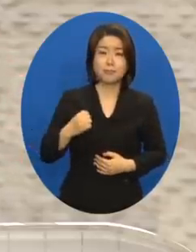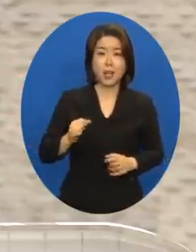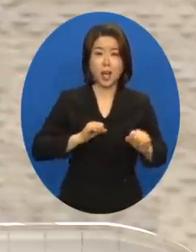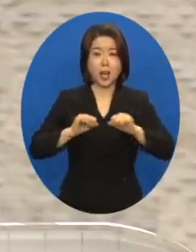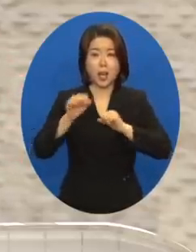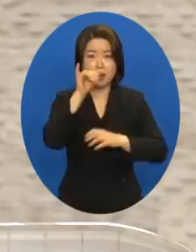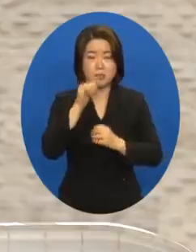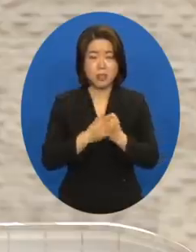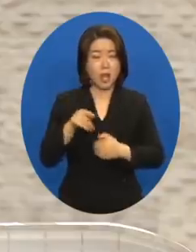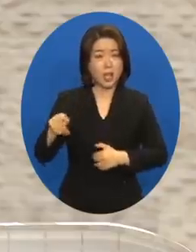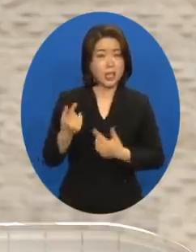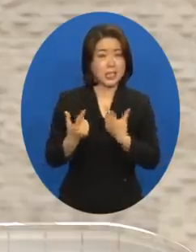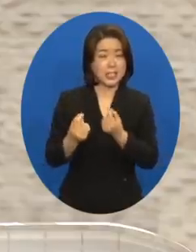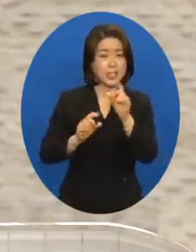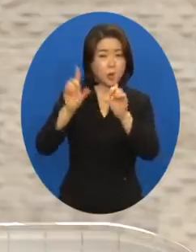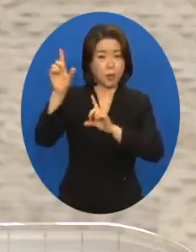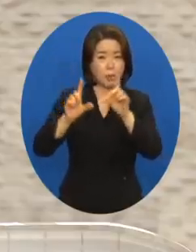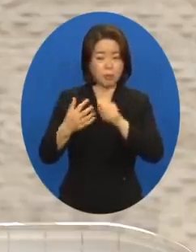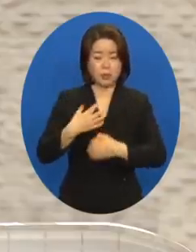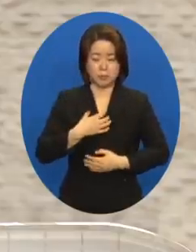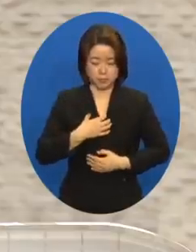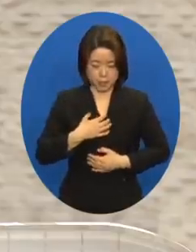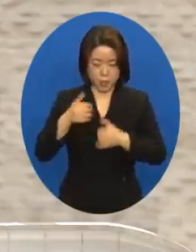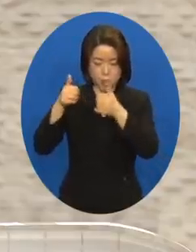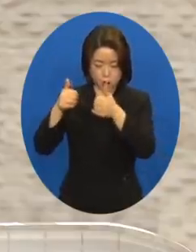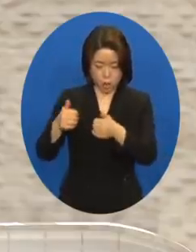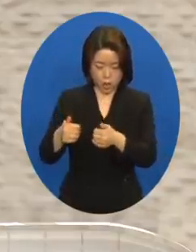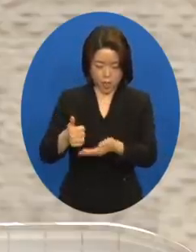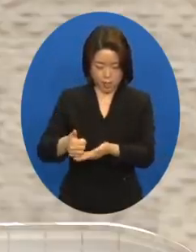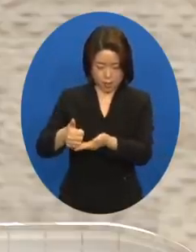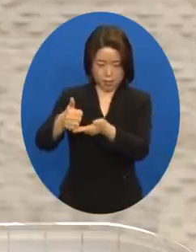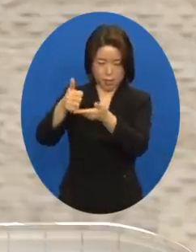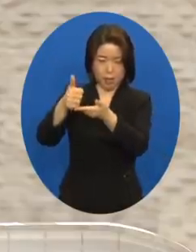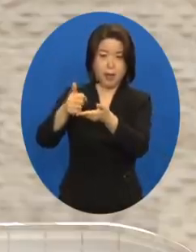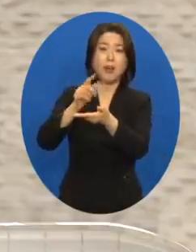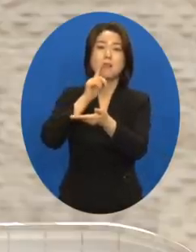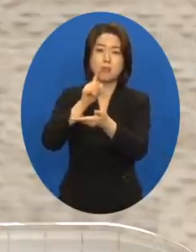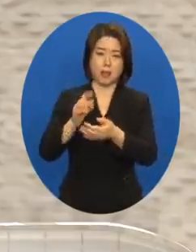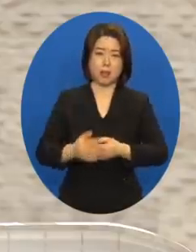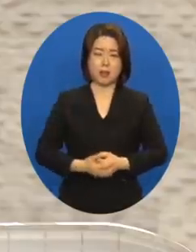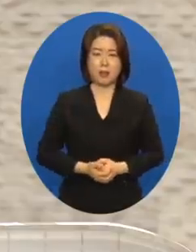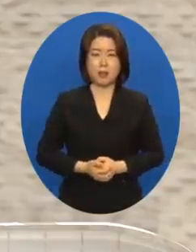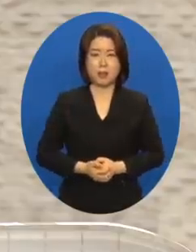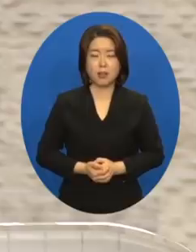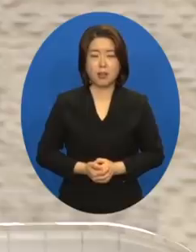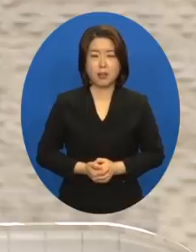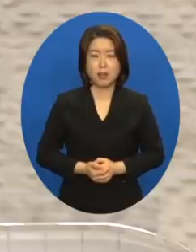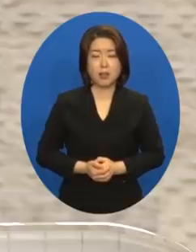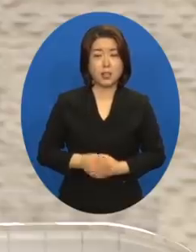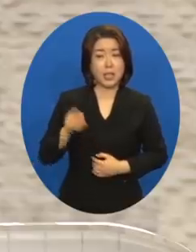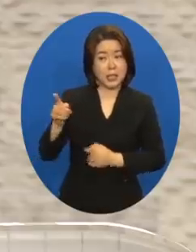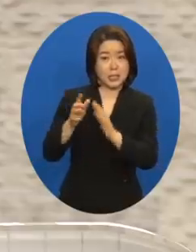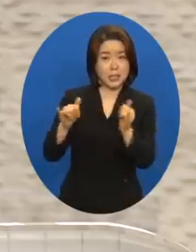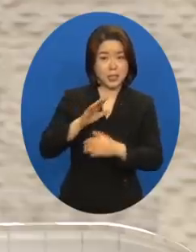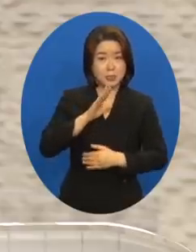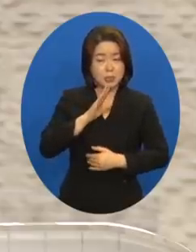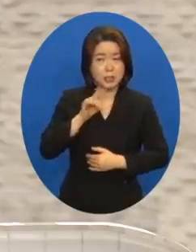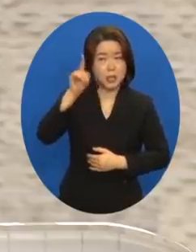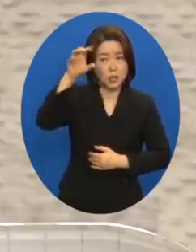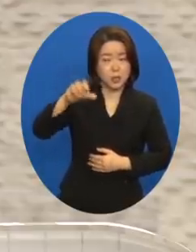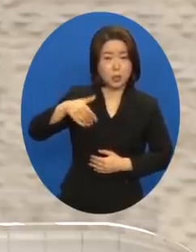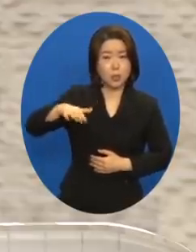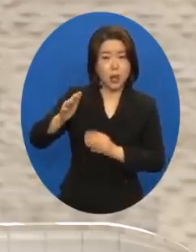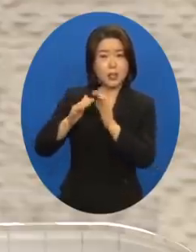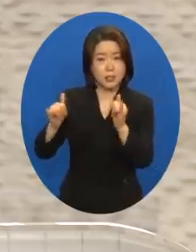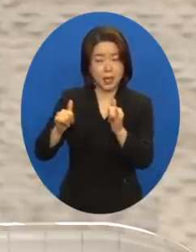이런 태도를 경우에 함이라 예수님을 경우회 함이라 고 1 그래서 우리가 이 사람이 진짜 천국에 갈